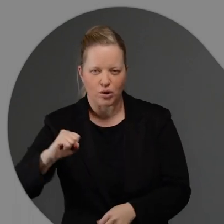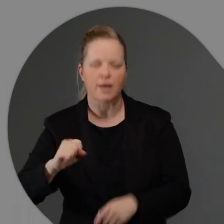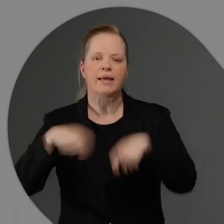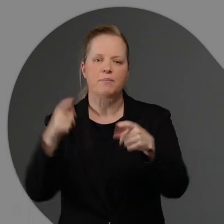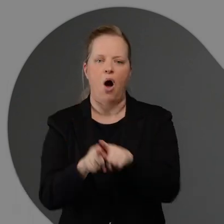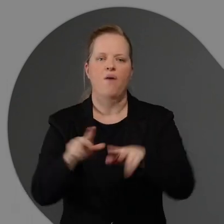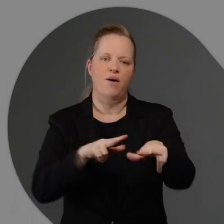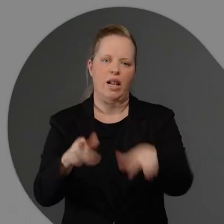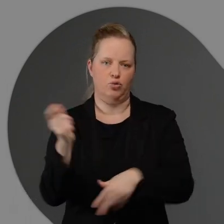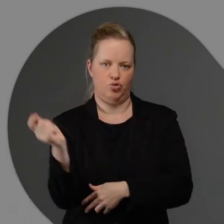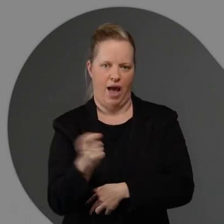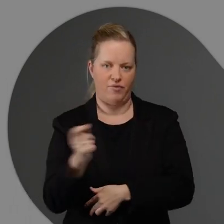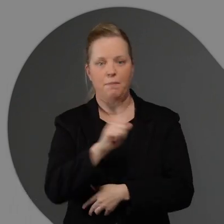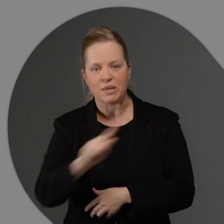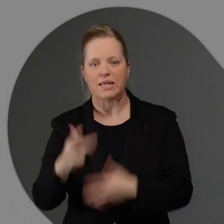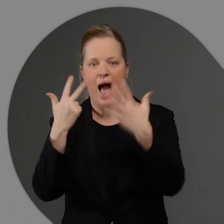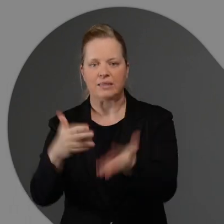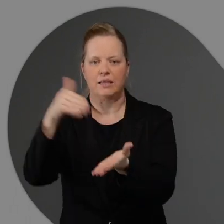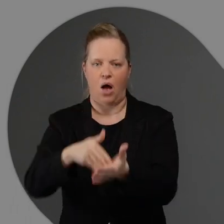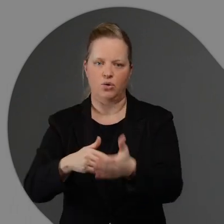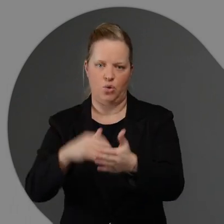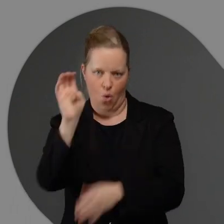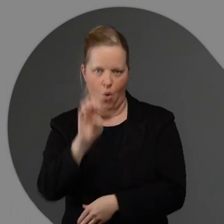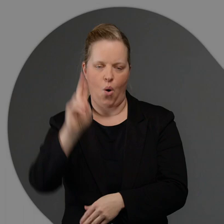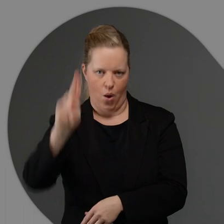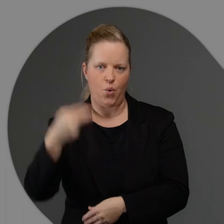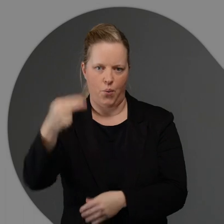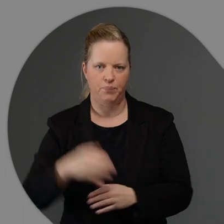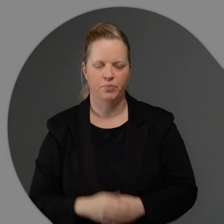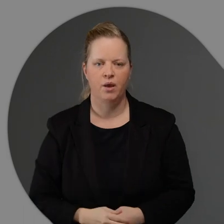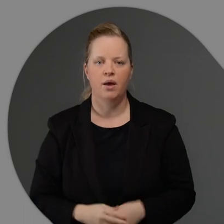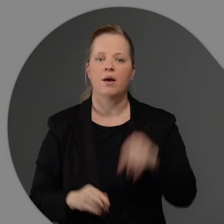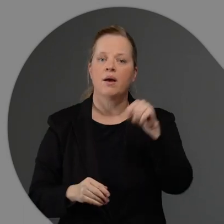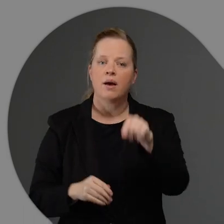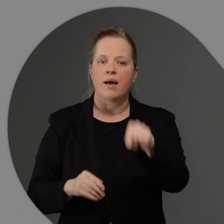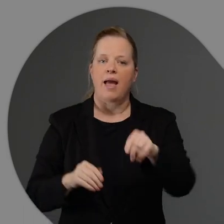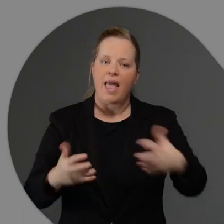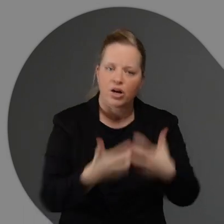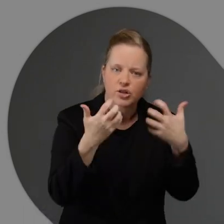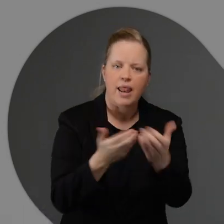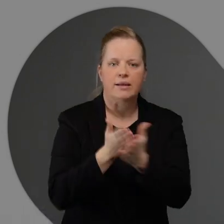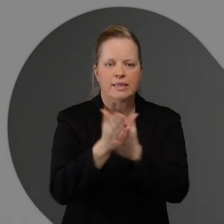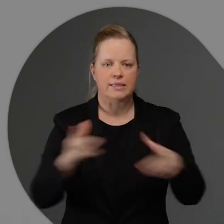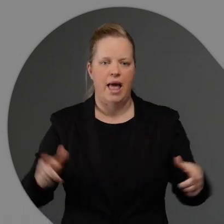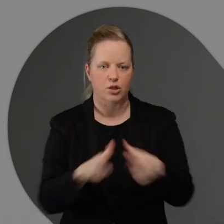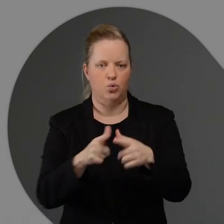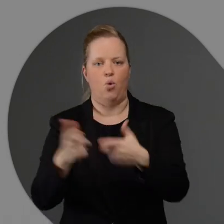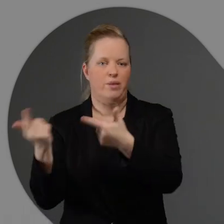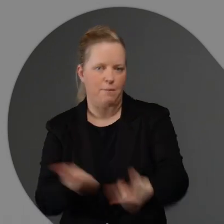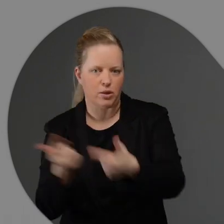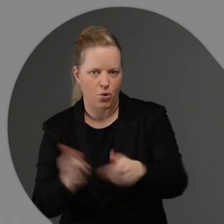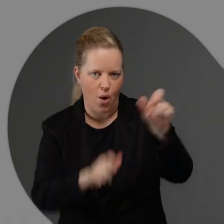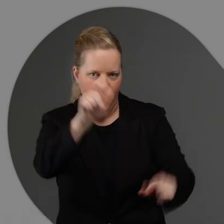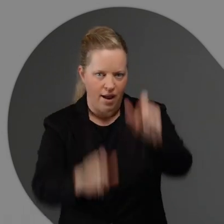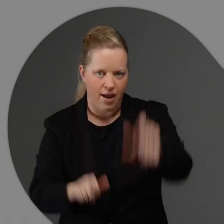Verstoßes, auch Verwaltungsstrafen geben, von bis zu 80.000 Euro. Hersteller, Dienstleistungserbringer und